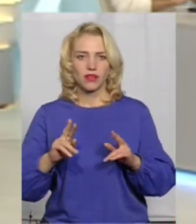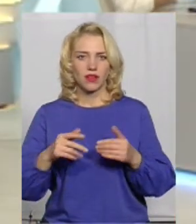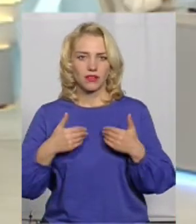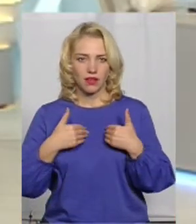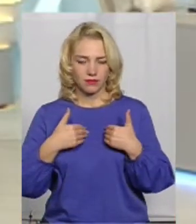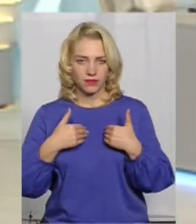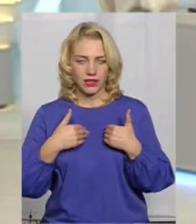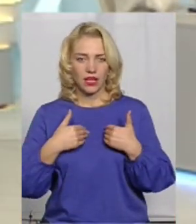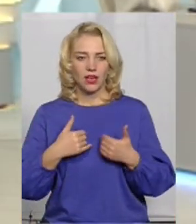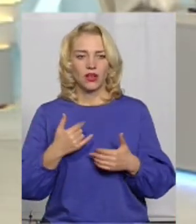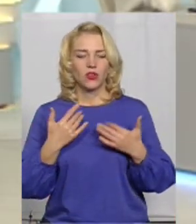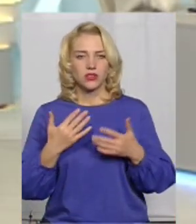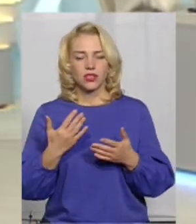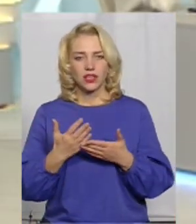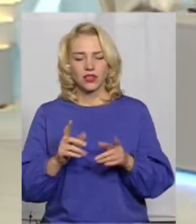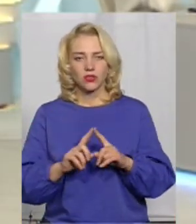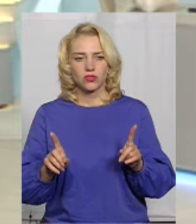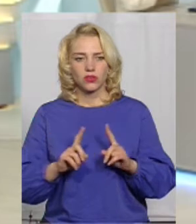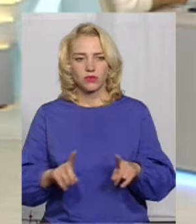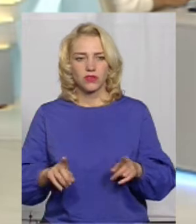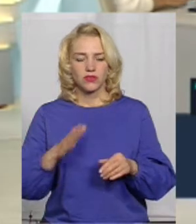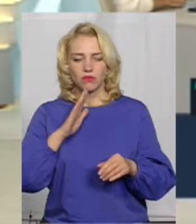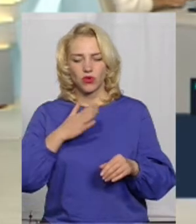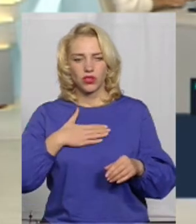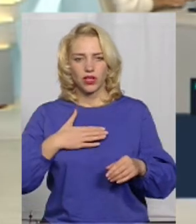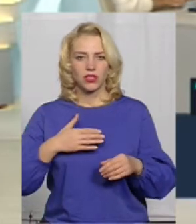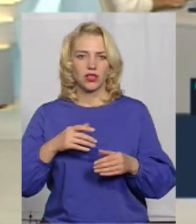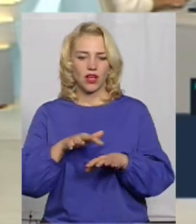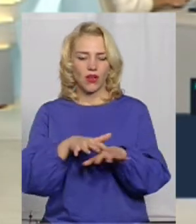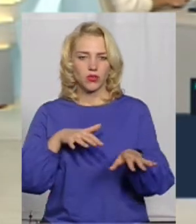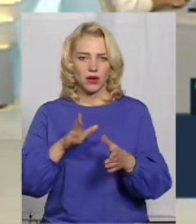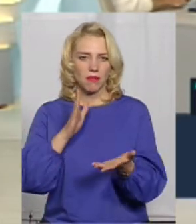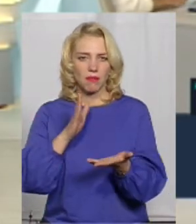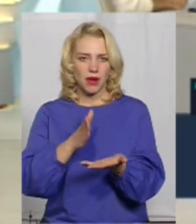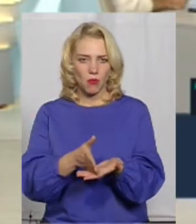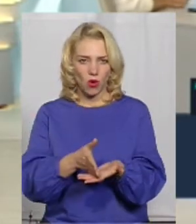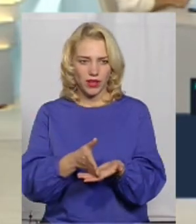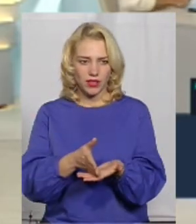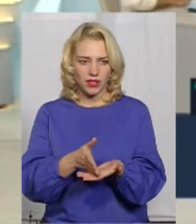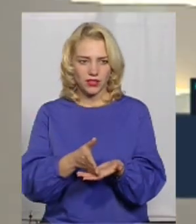оскільки якісь особливості самої аудиторії, прямолінійність,